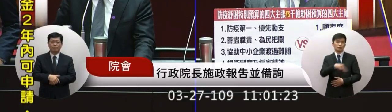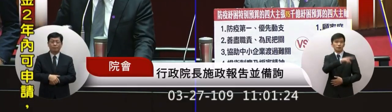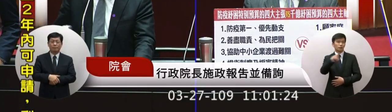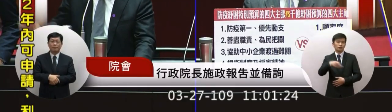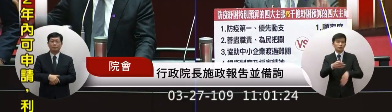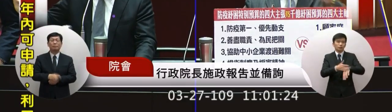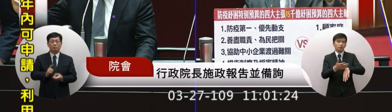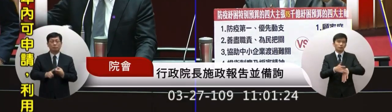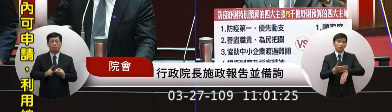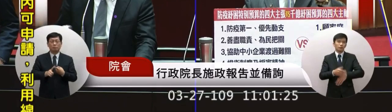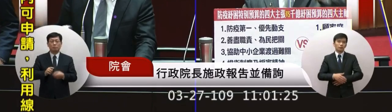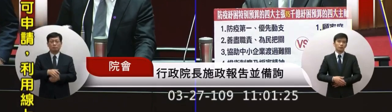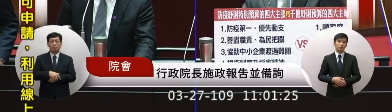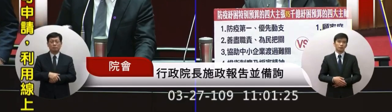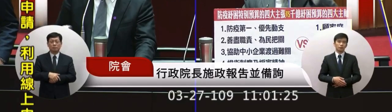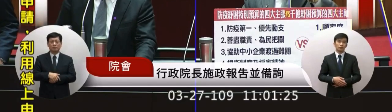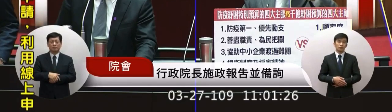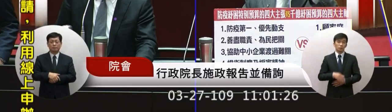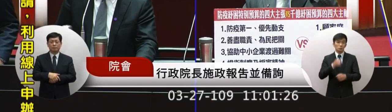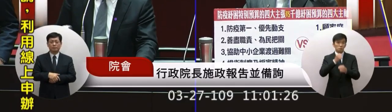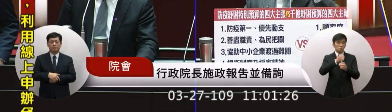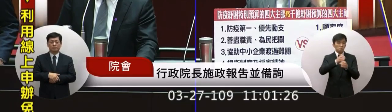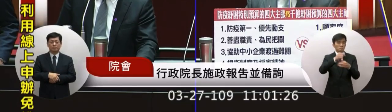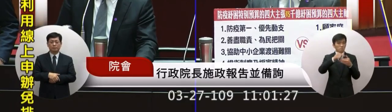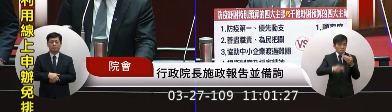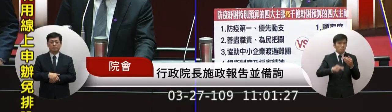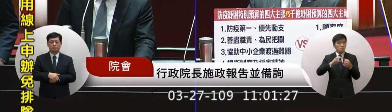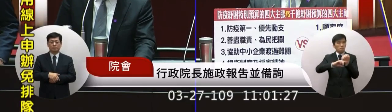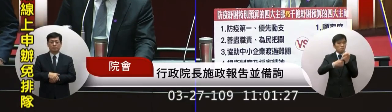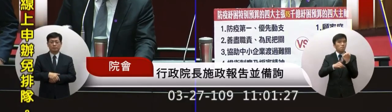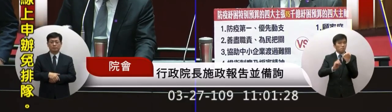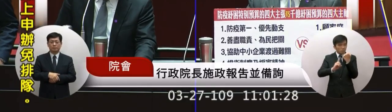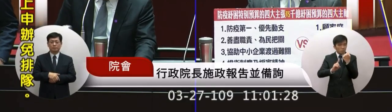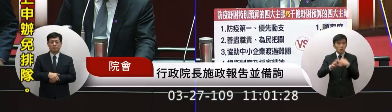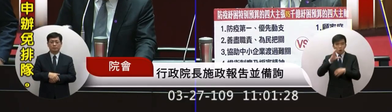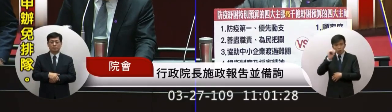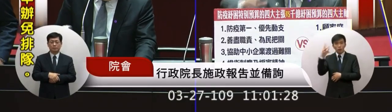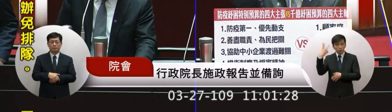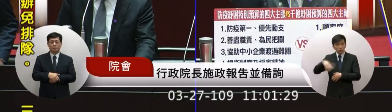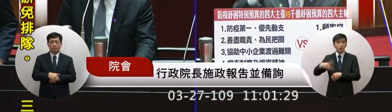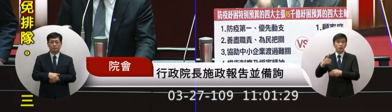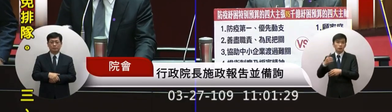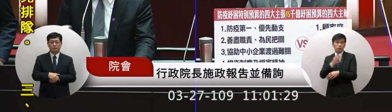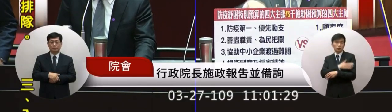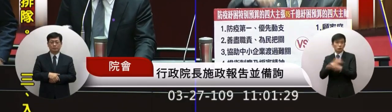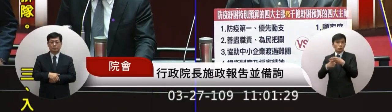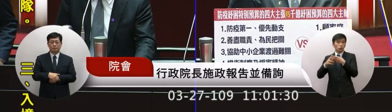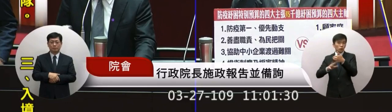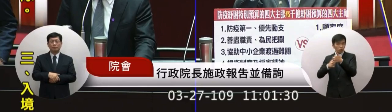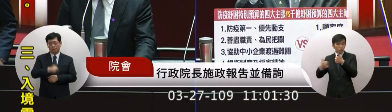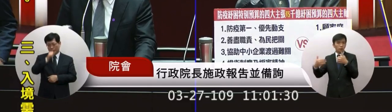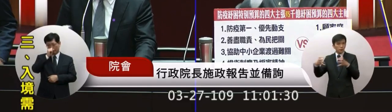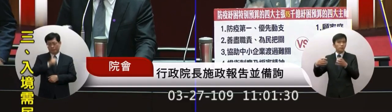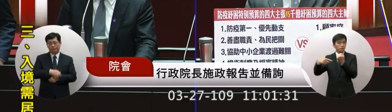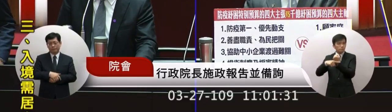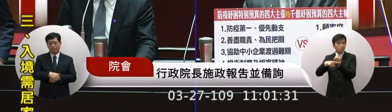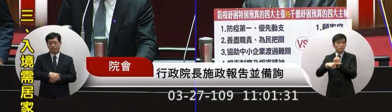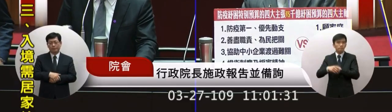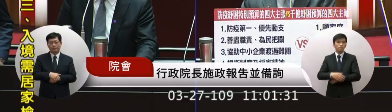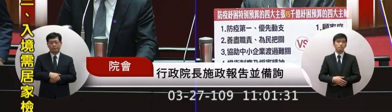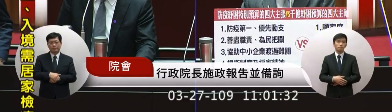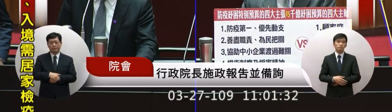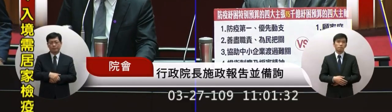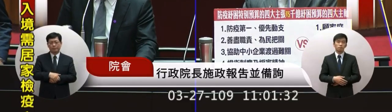啦， 吼、哦。对啦， 啊，那子吼，你回去，你都含陈主委都研究一下，反正再研究一下。 好、哦， 院长